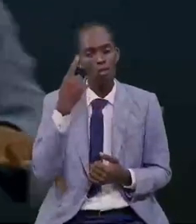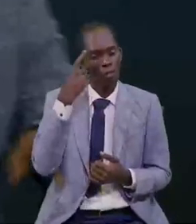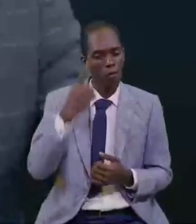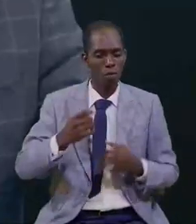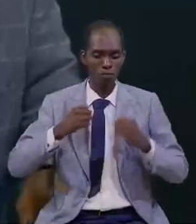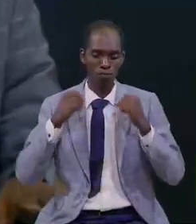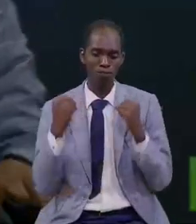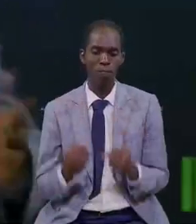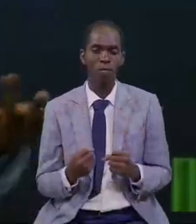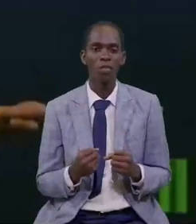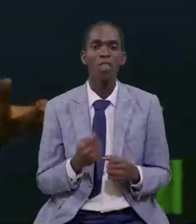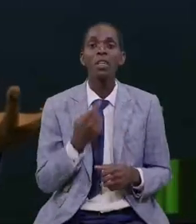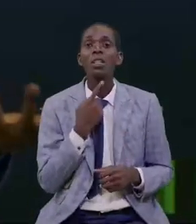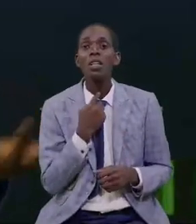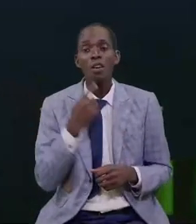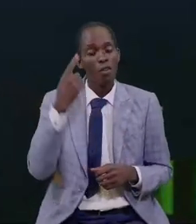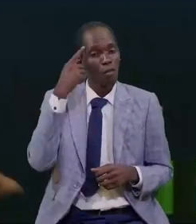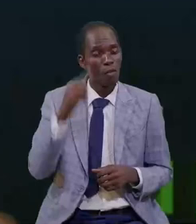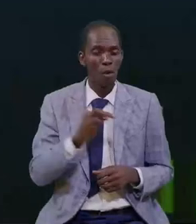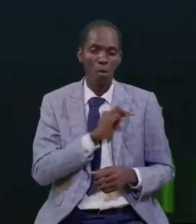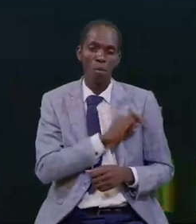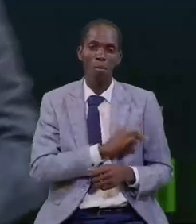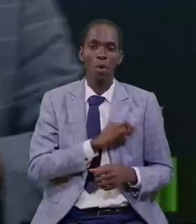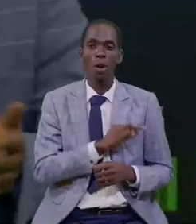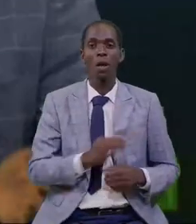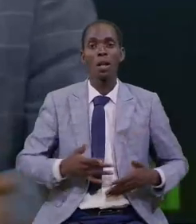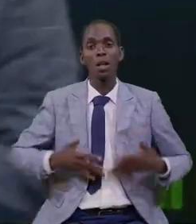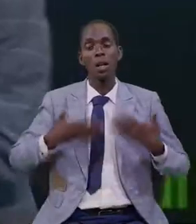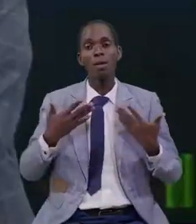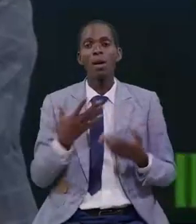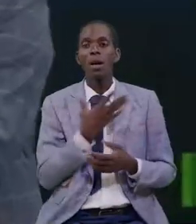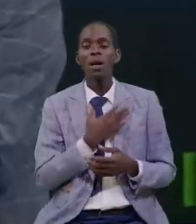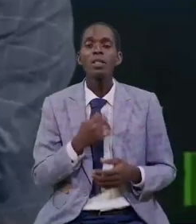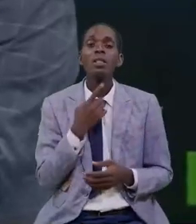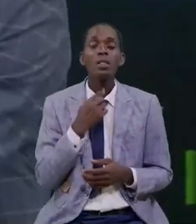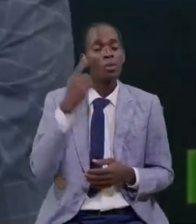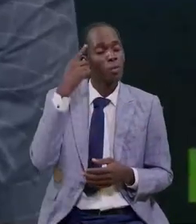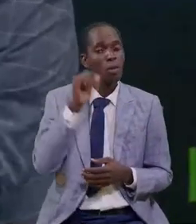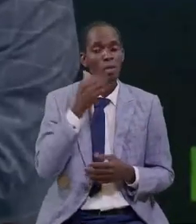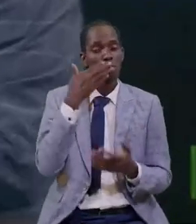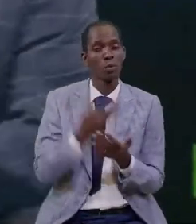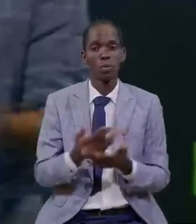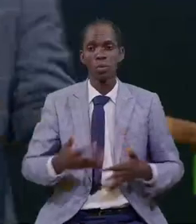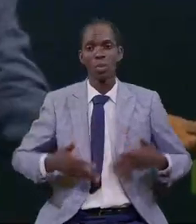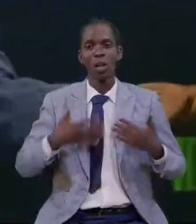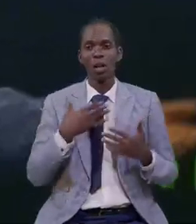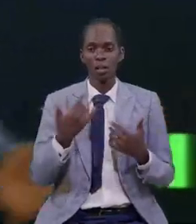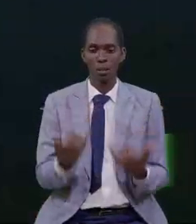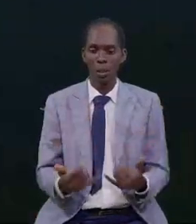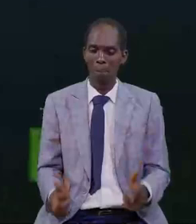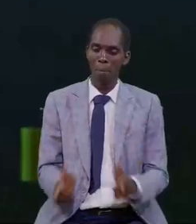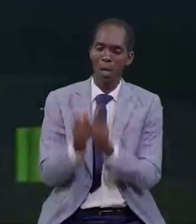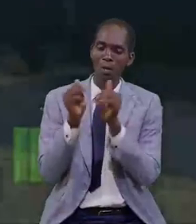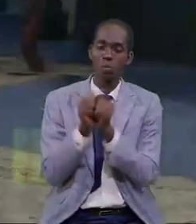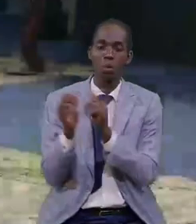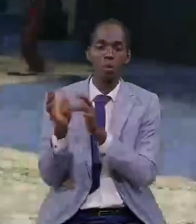il a soif de la vie morale il a soif d'une bonne vie et maintenant il rencontre jésus-chist cette soif